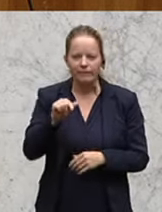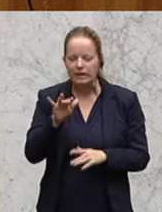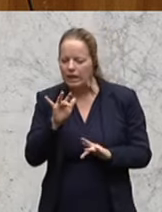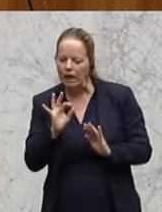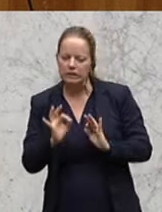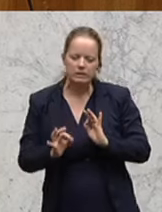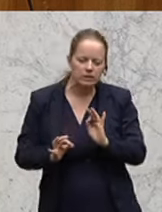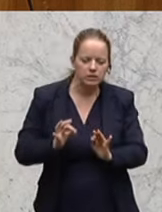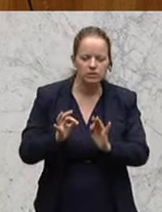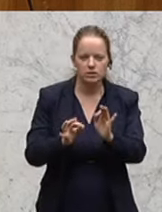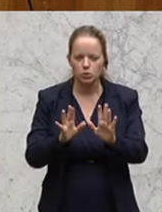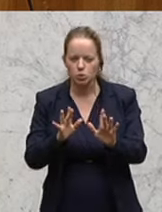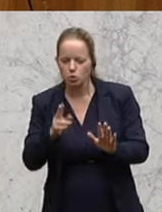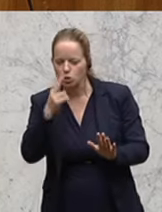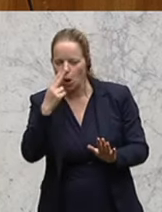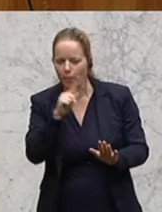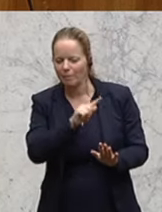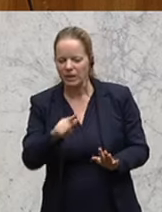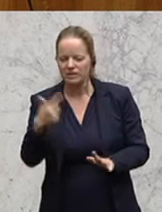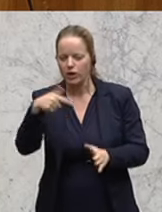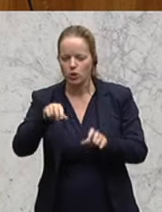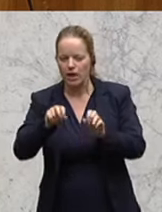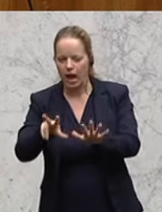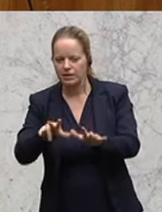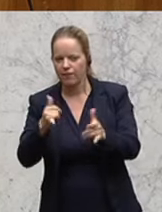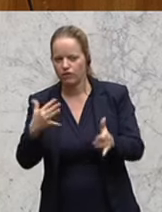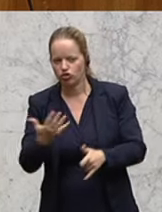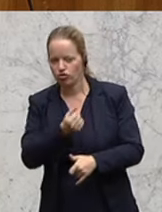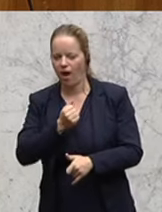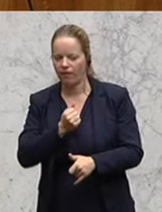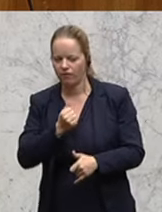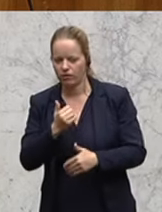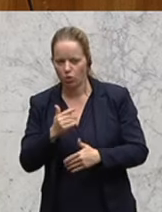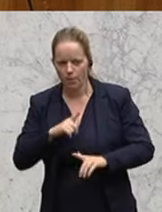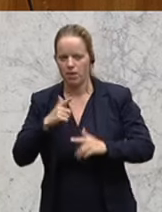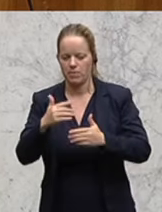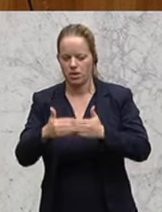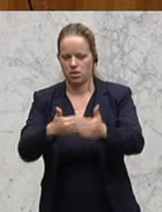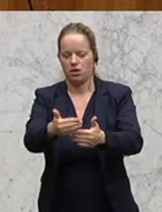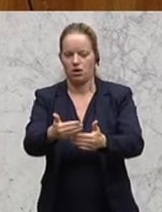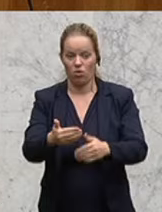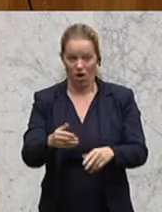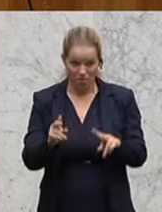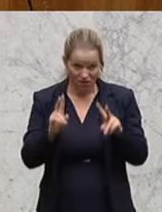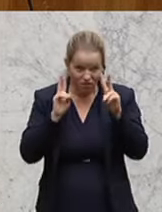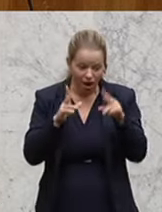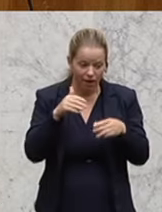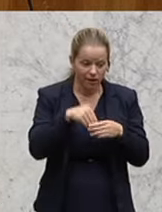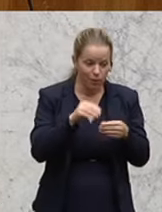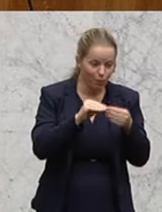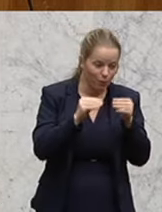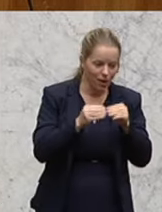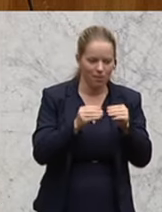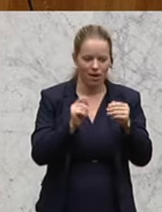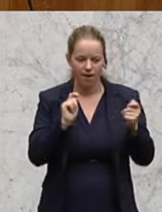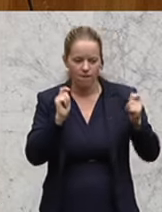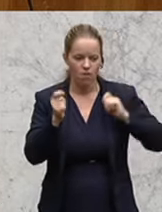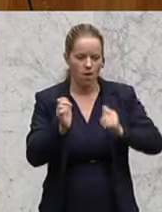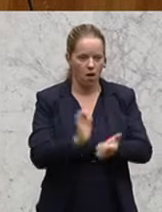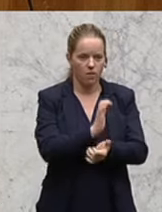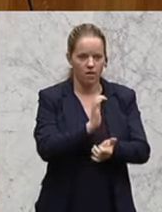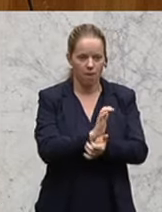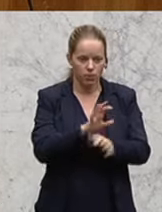über die Runden bis 2018. Und die wirklichen Reformaufgaben, die packen Sie nicht an. Die packen Sie nicht